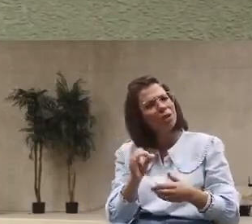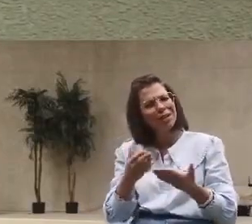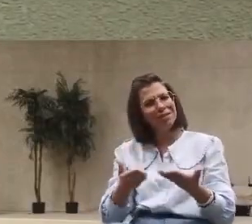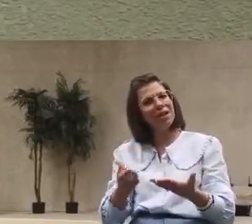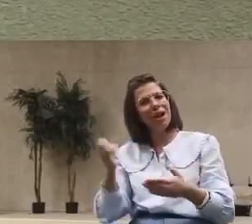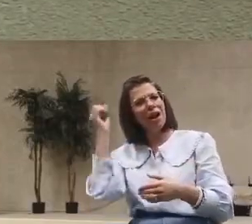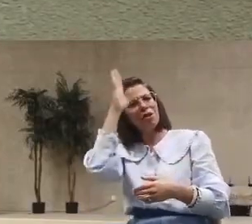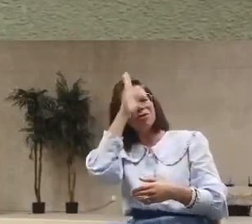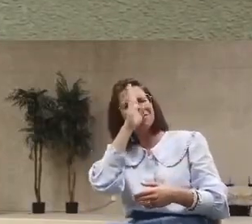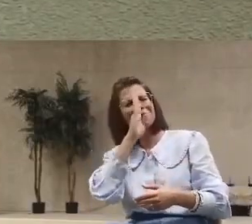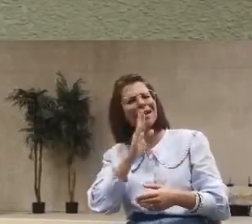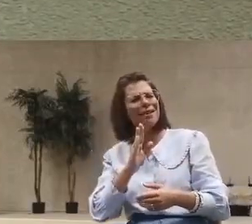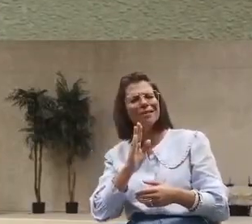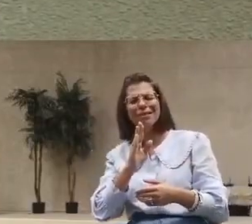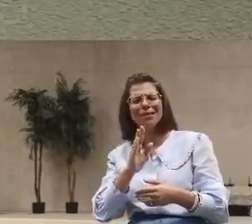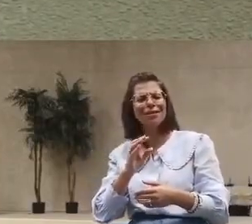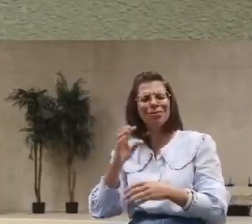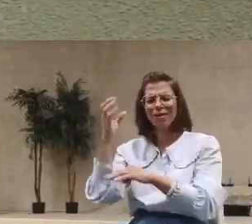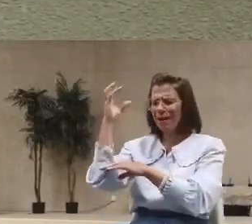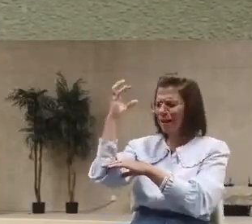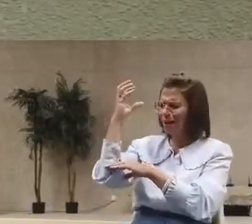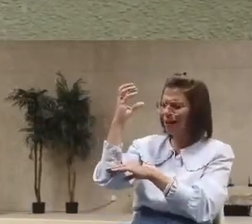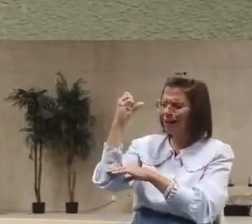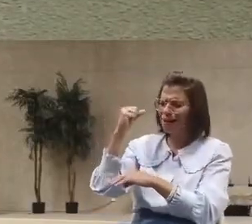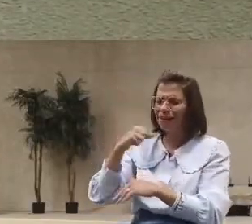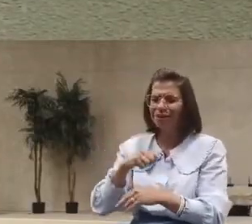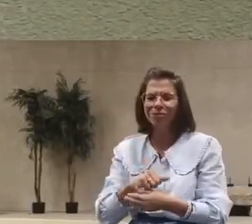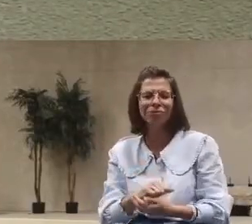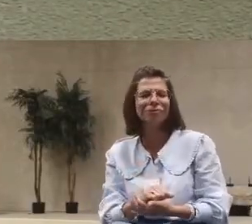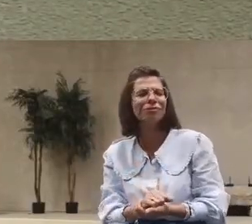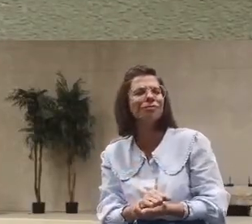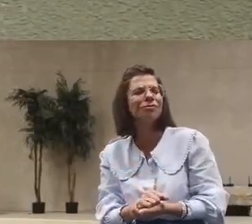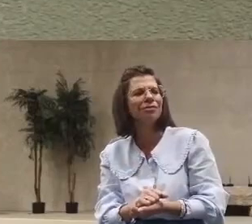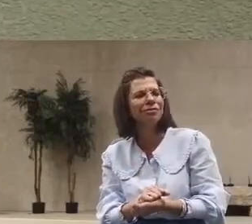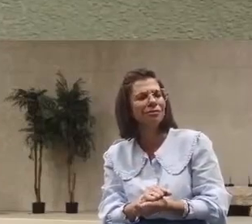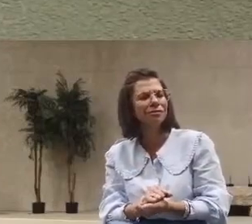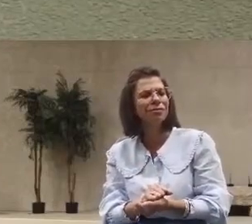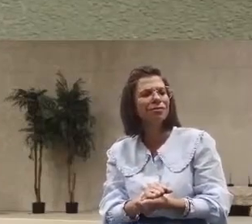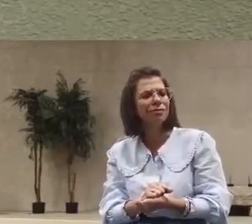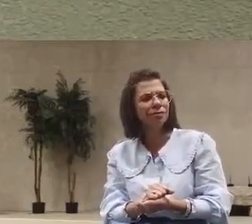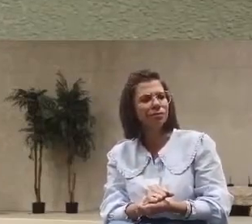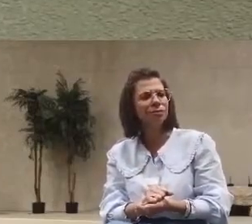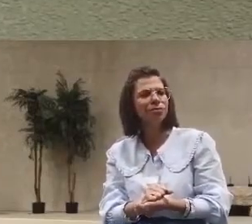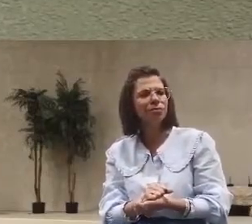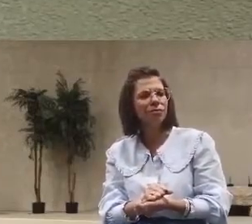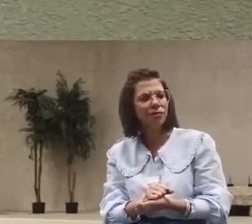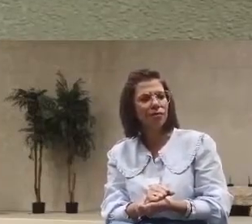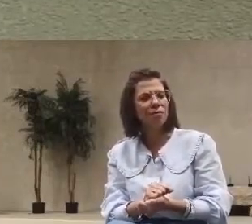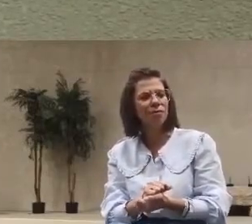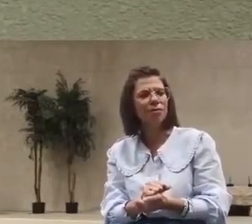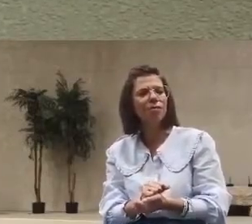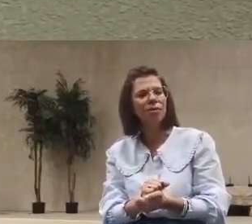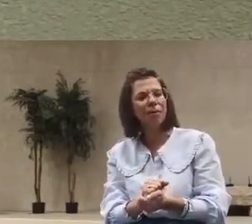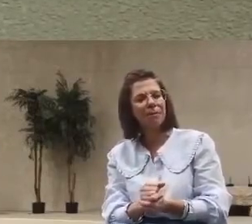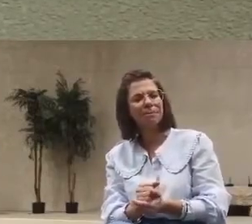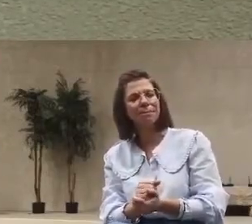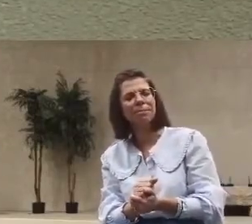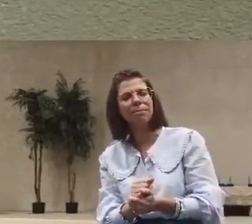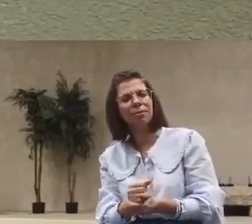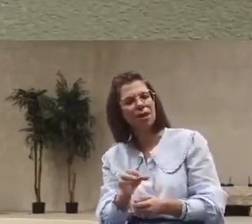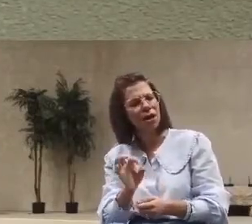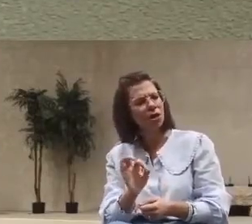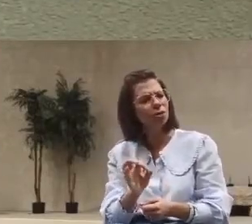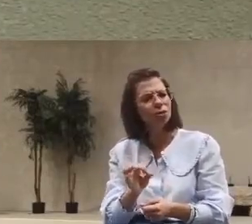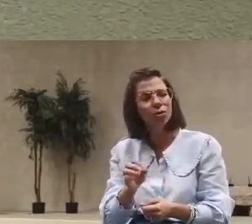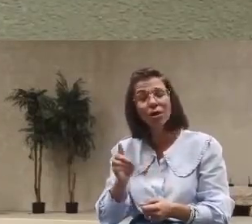à travers sa parole et qui peut alors nous conduire dans de verres pâturages et qui veut nous conduire